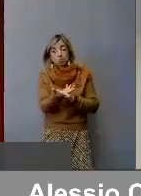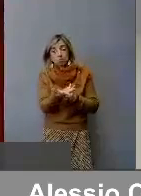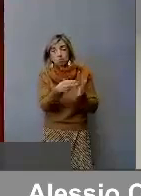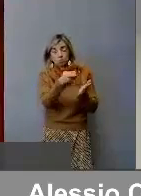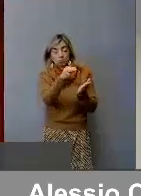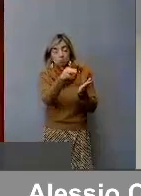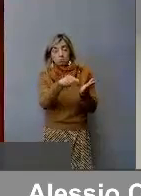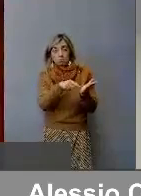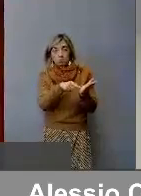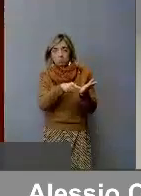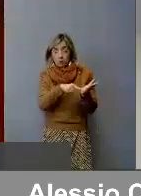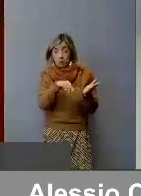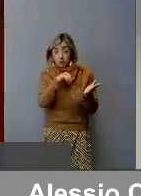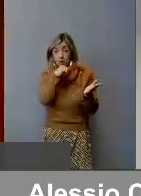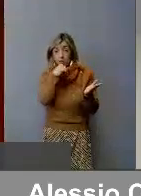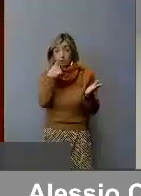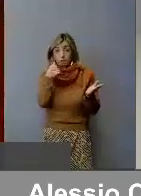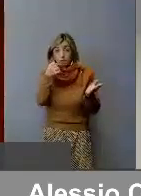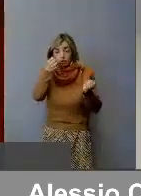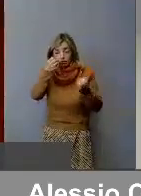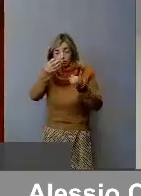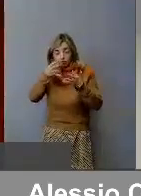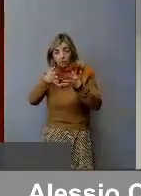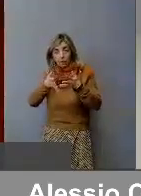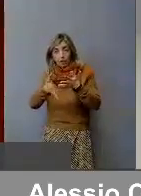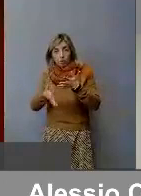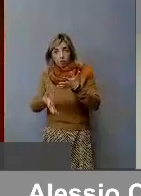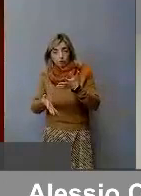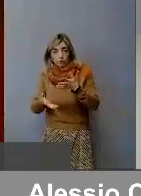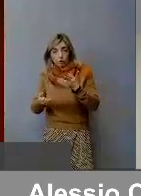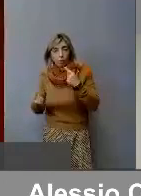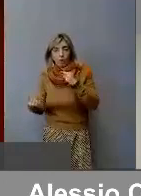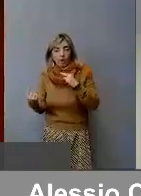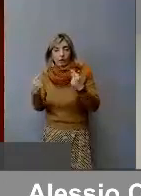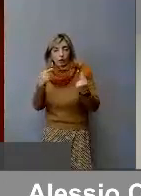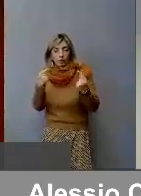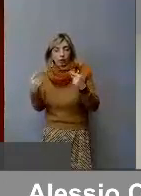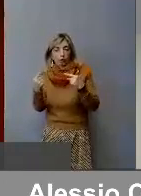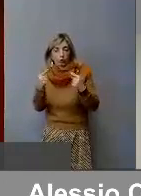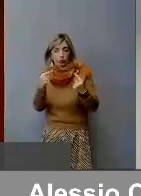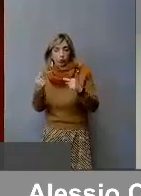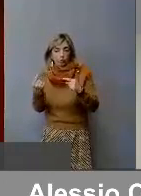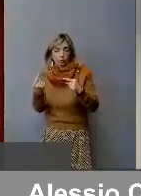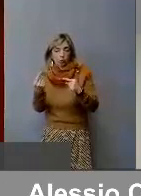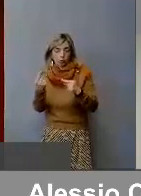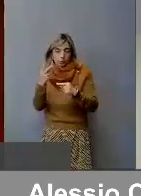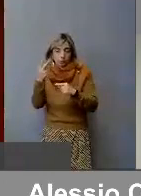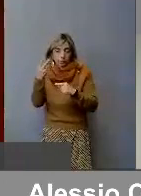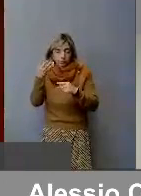meriterebbe forse una discussione dice probabilmente in questione anche se secondo me è una commissione